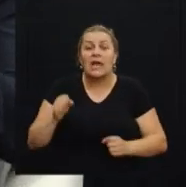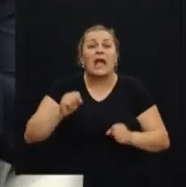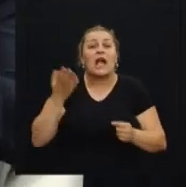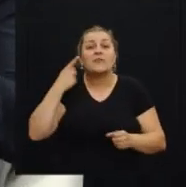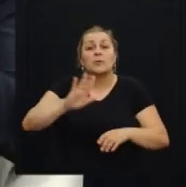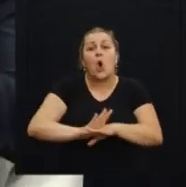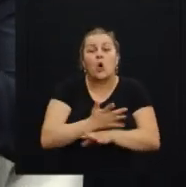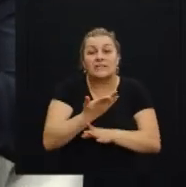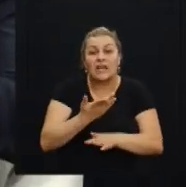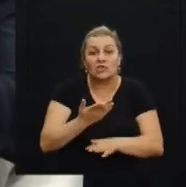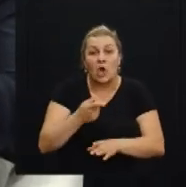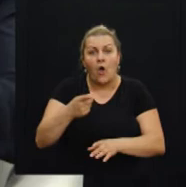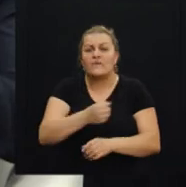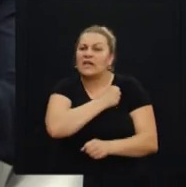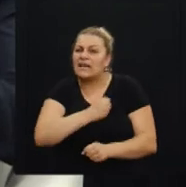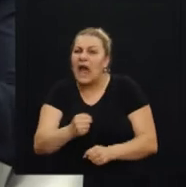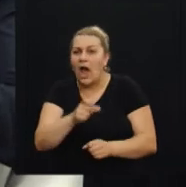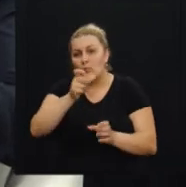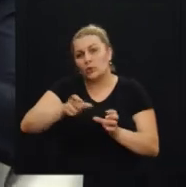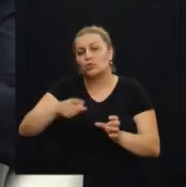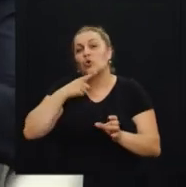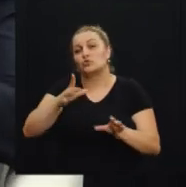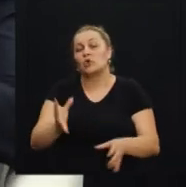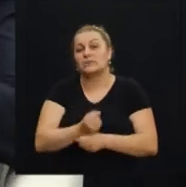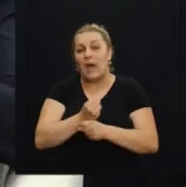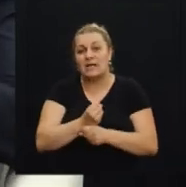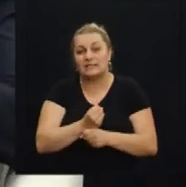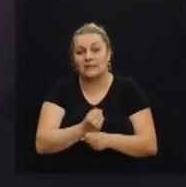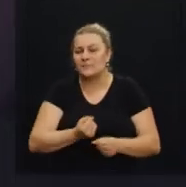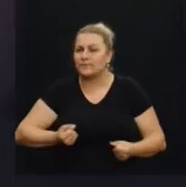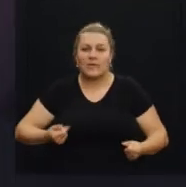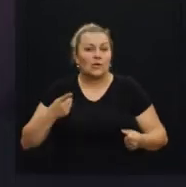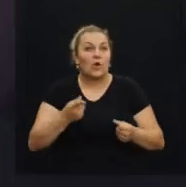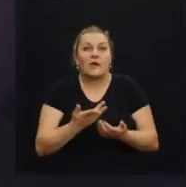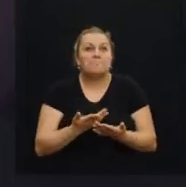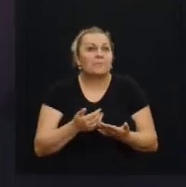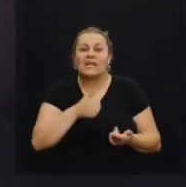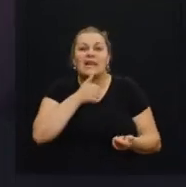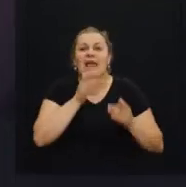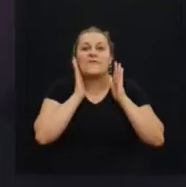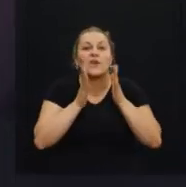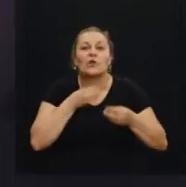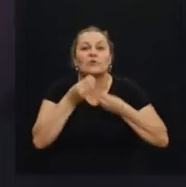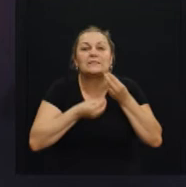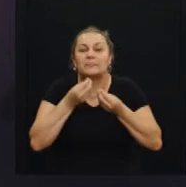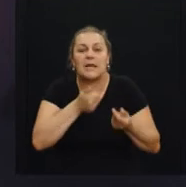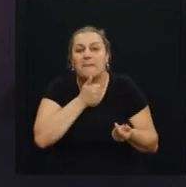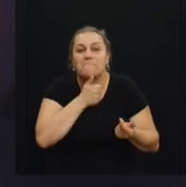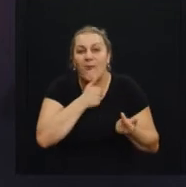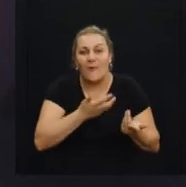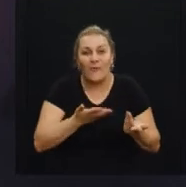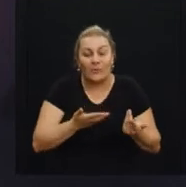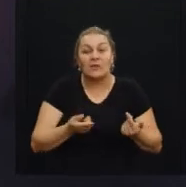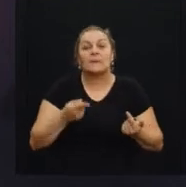taj osjećaj te šaščice hrabrih vitezova koji su to spasili? A to je nevjerovatan osjećaj. To se ne može ispričati. To mogu